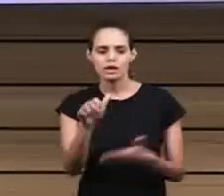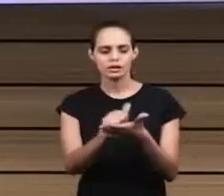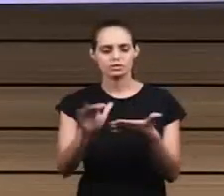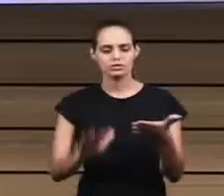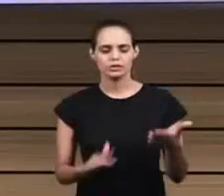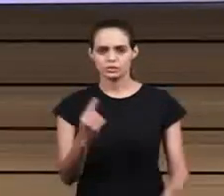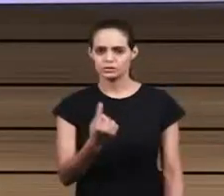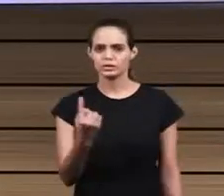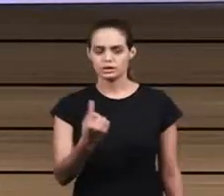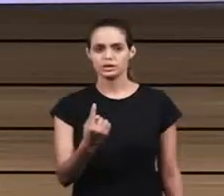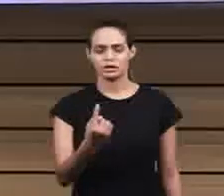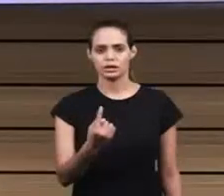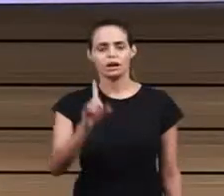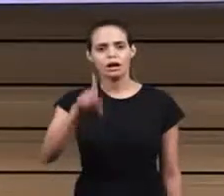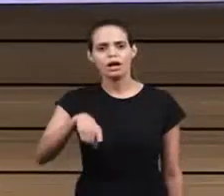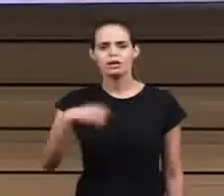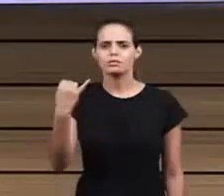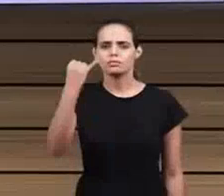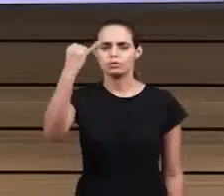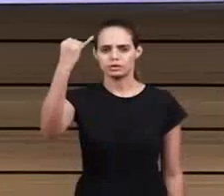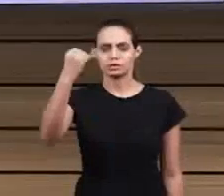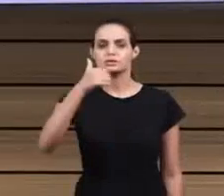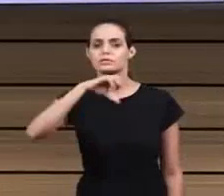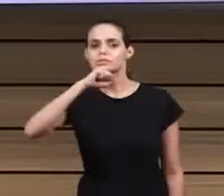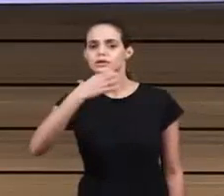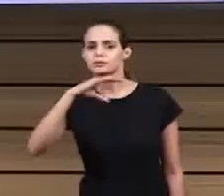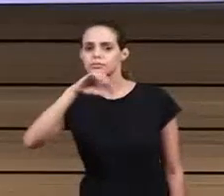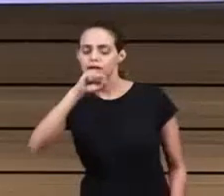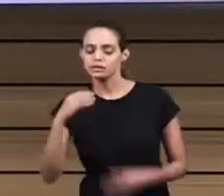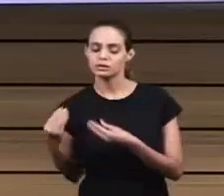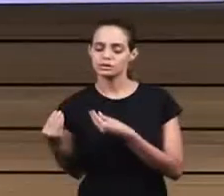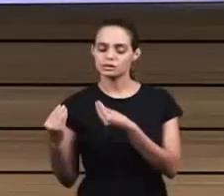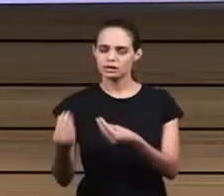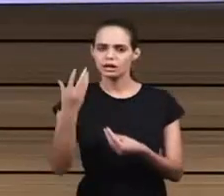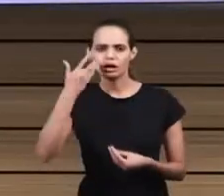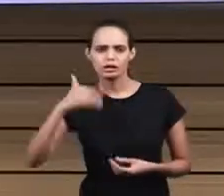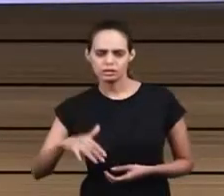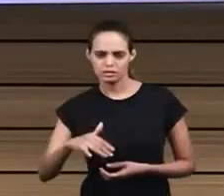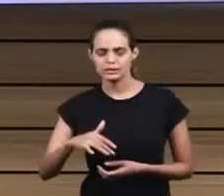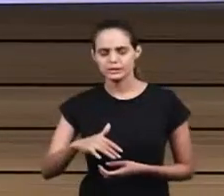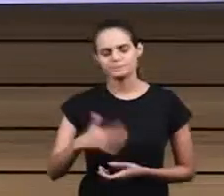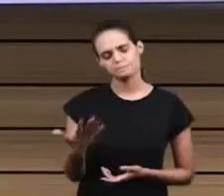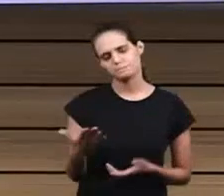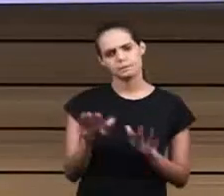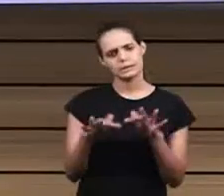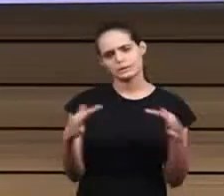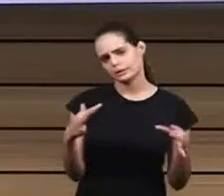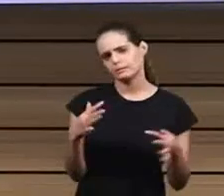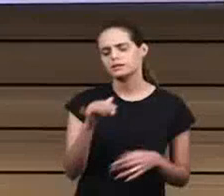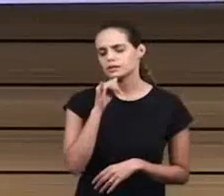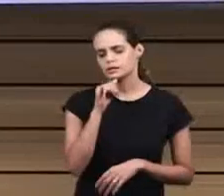motorischen Einschränkung ab. Wenn das Kind es nun schafft, einige Aufgaben alleine zu übernehmen, so ist es wichtig, dass die